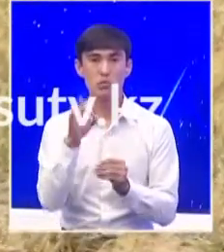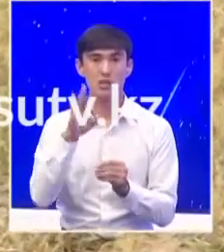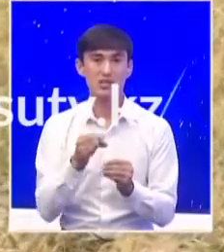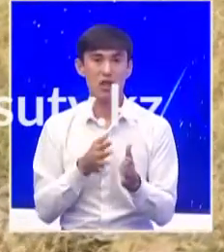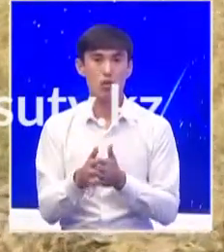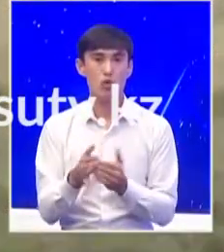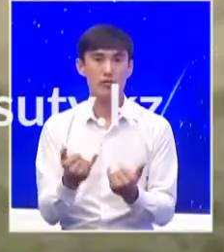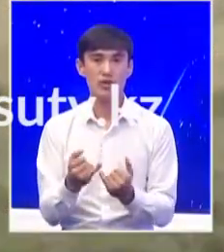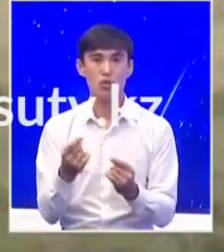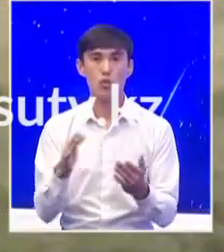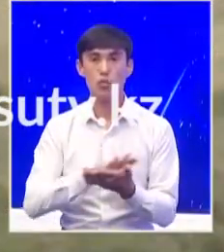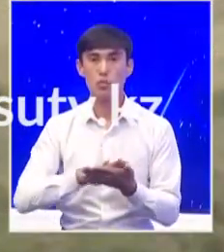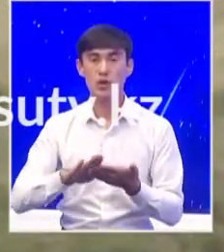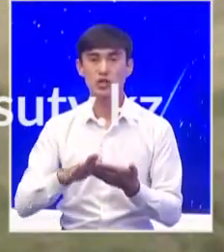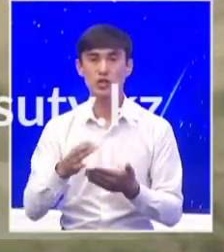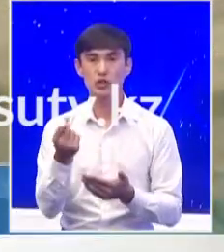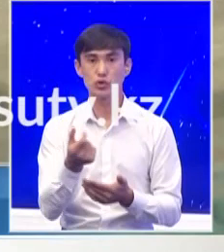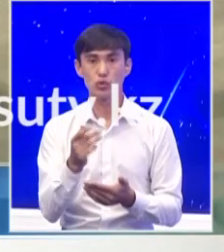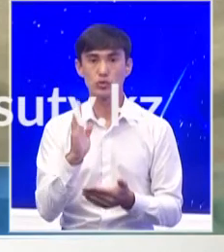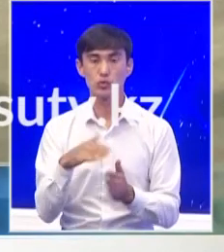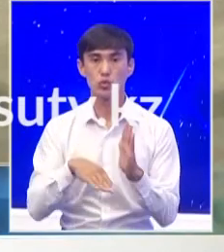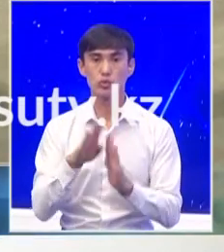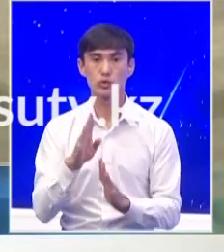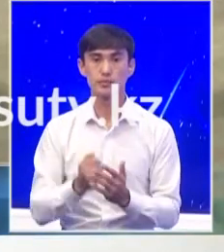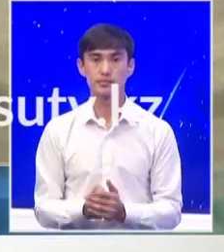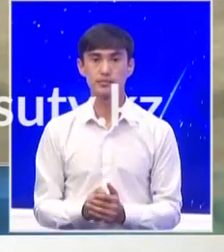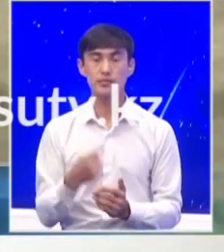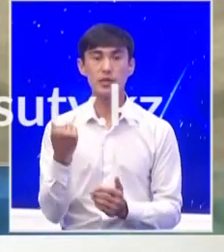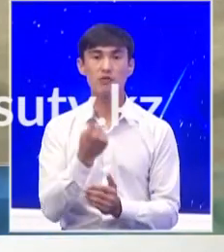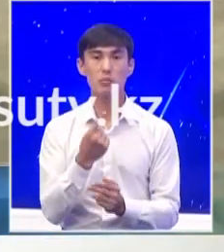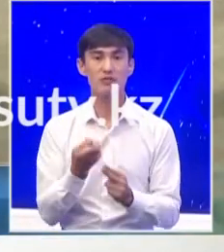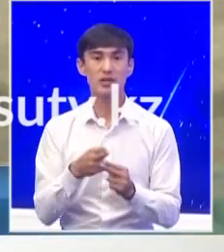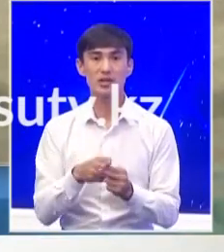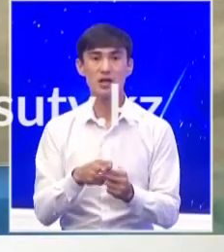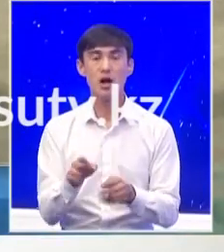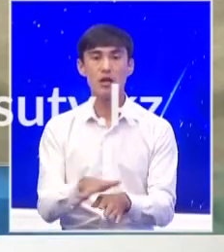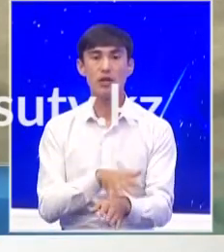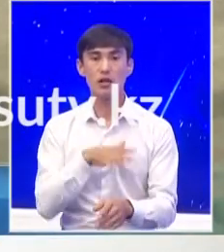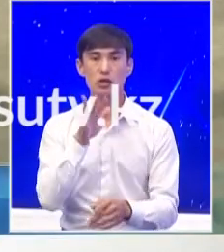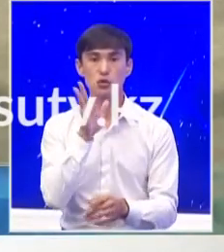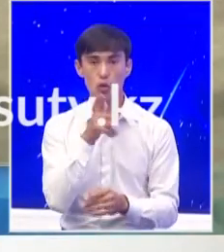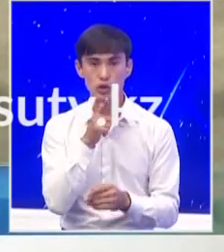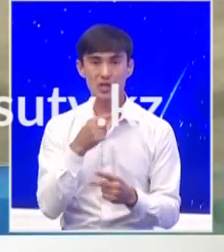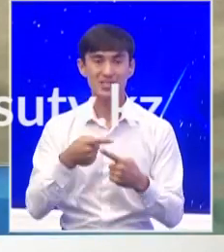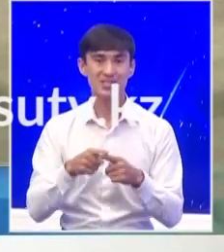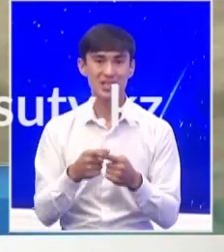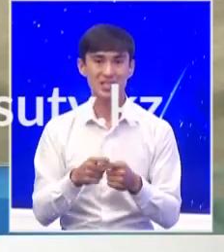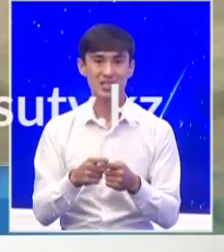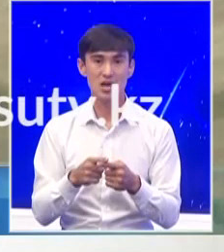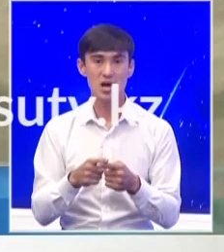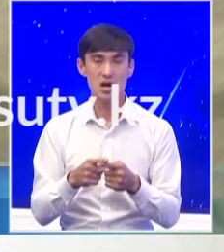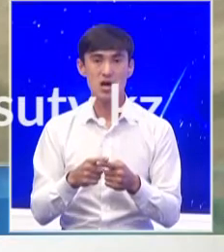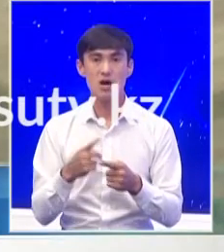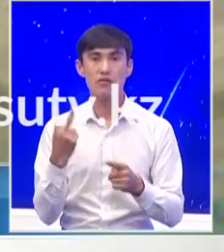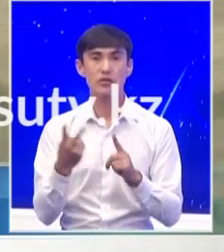процедуру очистки зерен. Ну, во-первых, это долгосрочность службы техники. Во-вторых, это оперативность